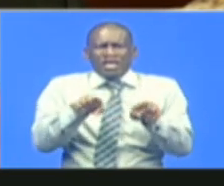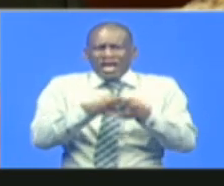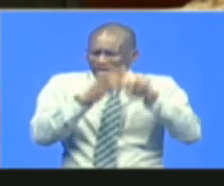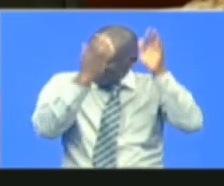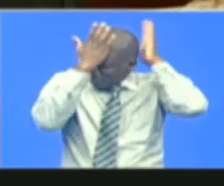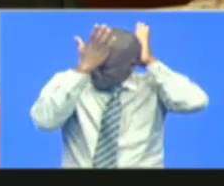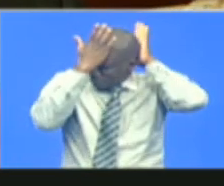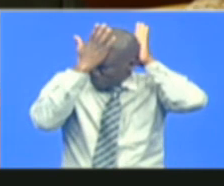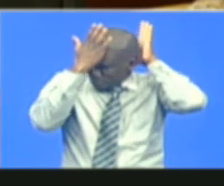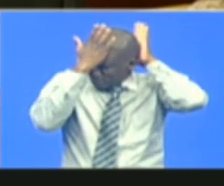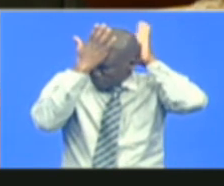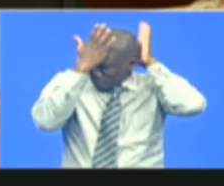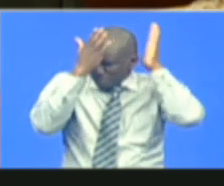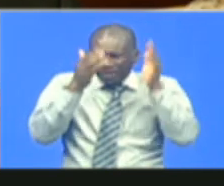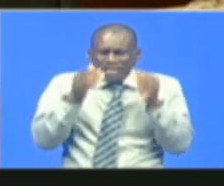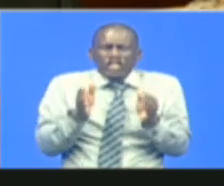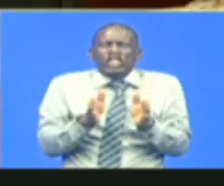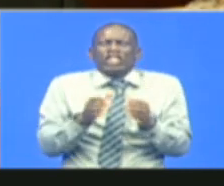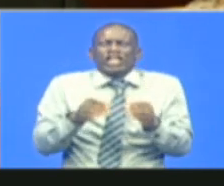General sisi